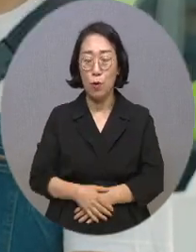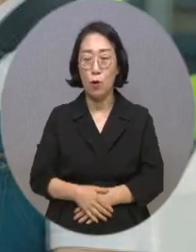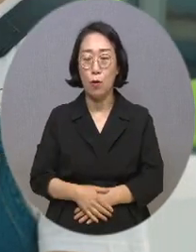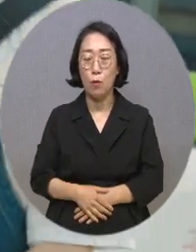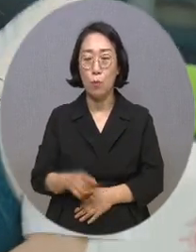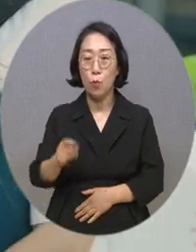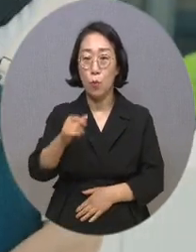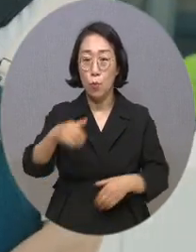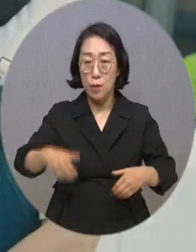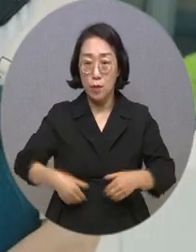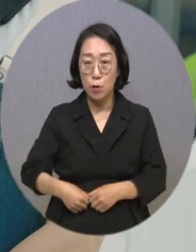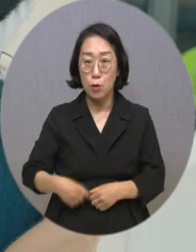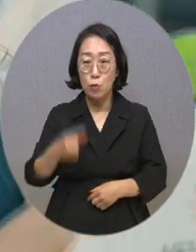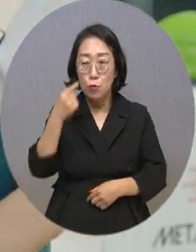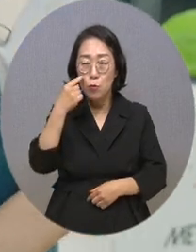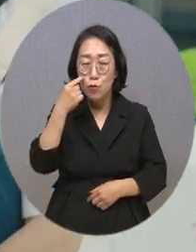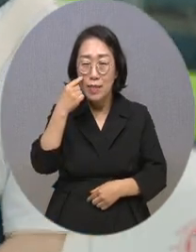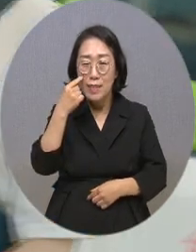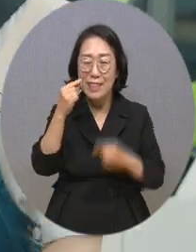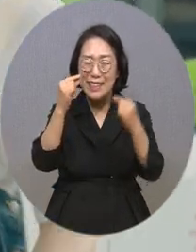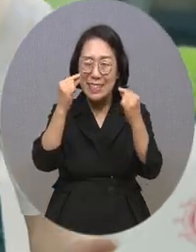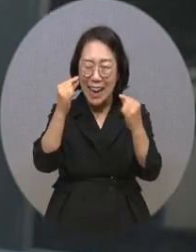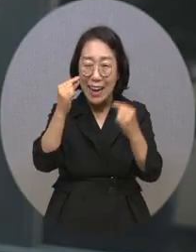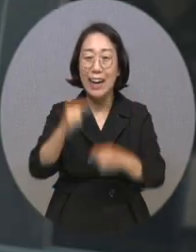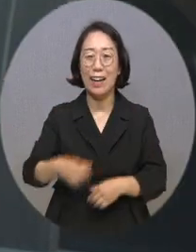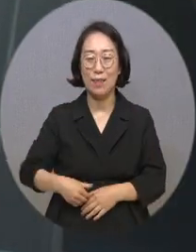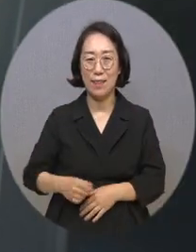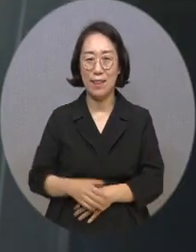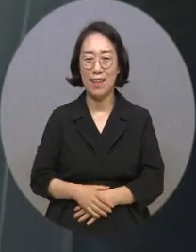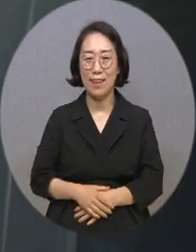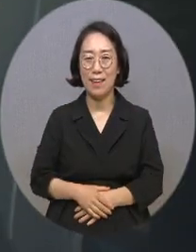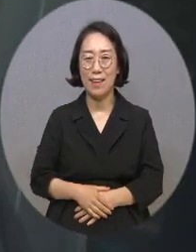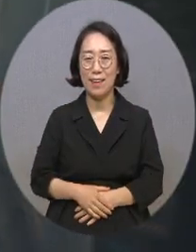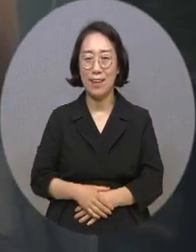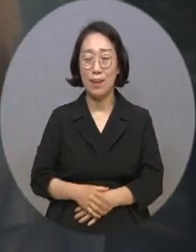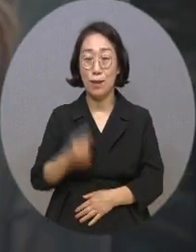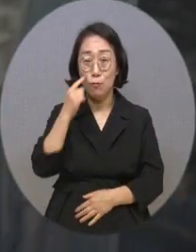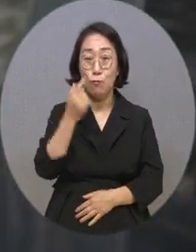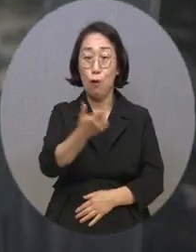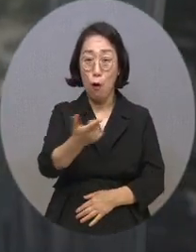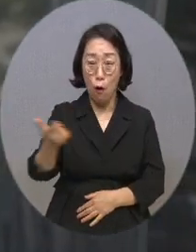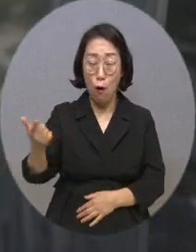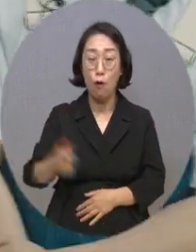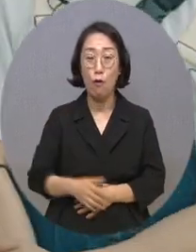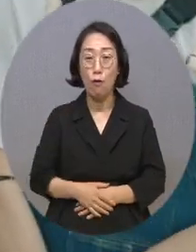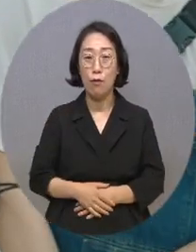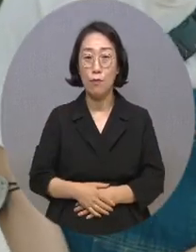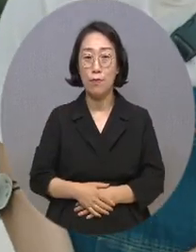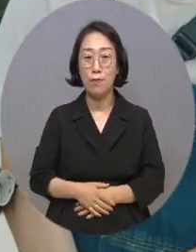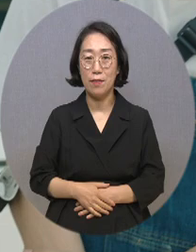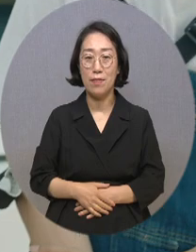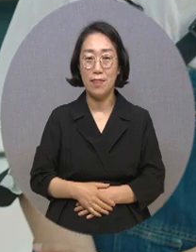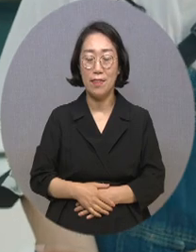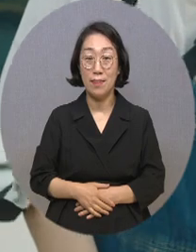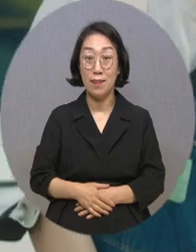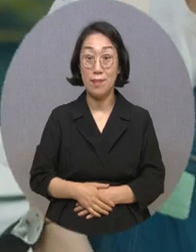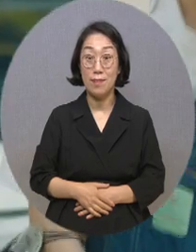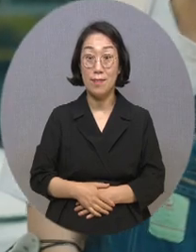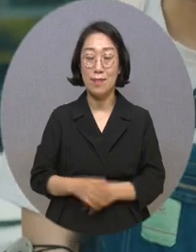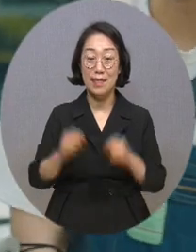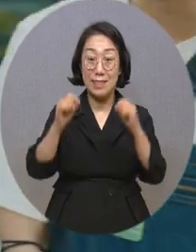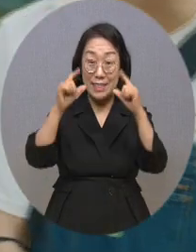조건이. 조건이 어떤 조건이죠? 눈이 한없이 작아야 된다. 아니, 근데 굉장히 크신데 왜? 예? 왜 굉장히 크신데 왜요? 그러니까 이겨보려고 크게 뜨고 있는